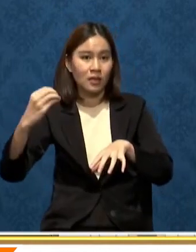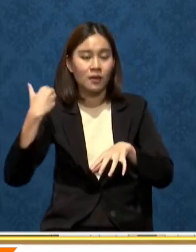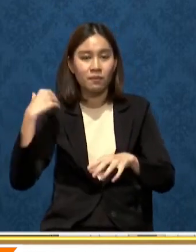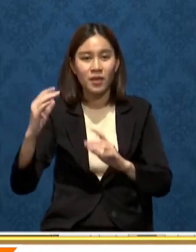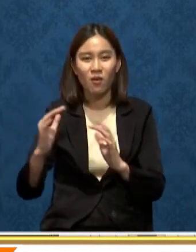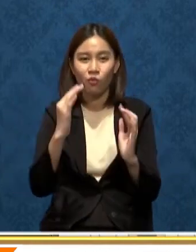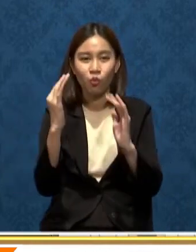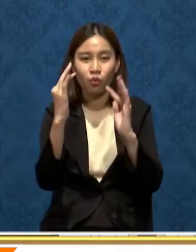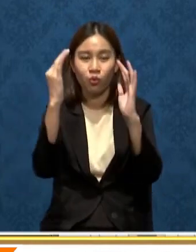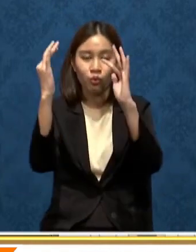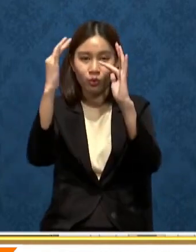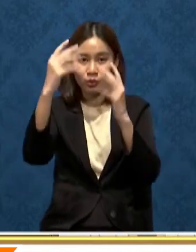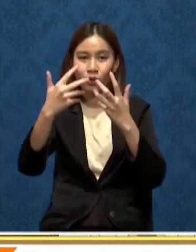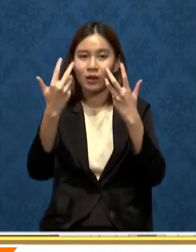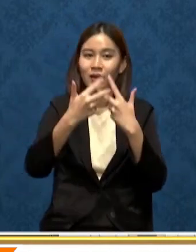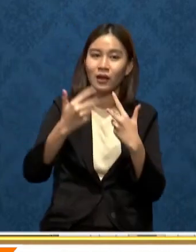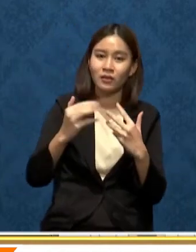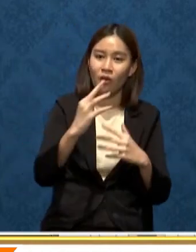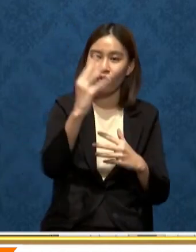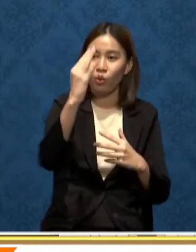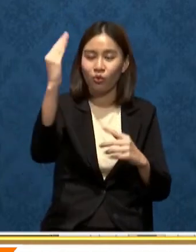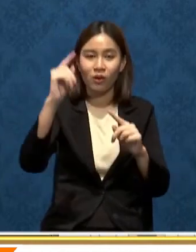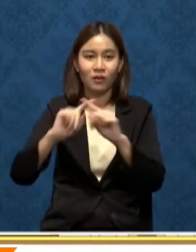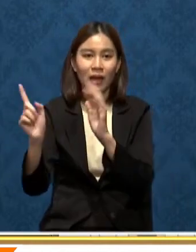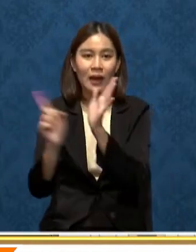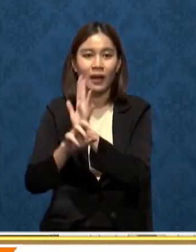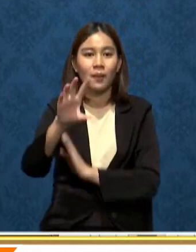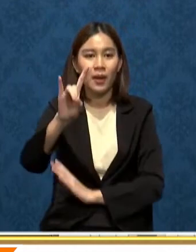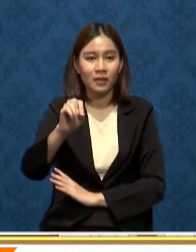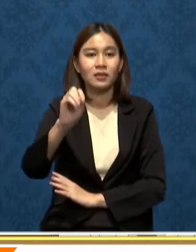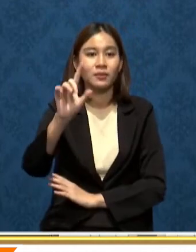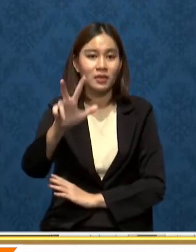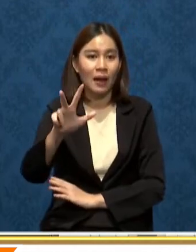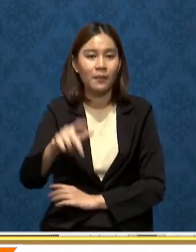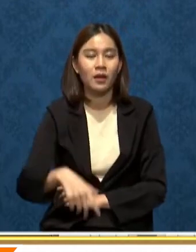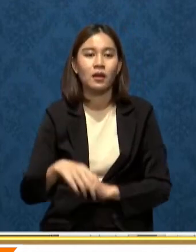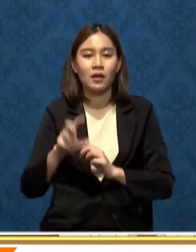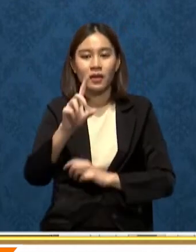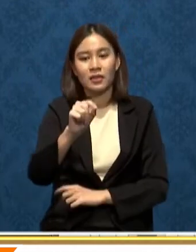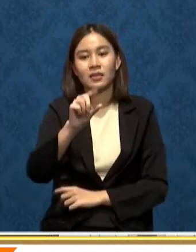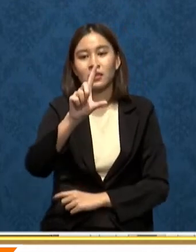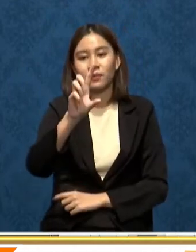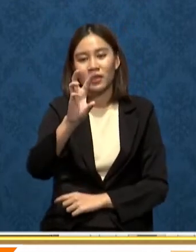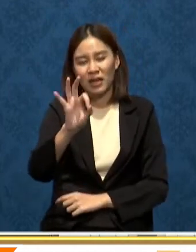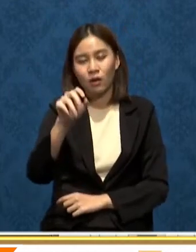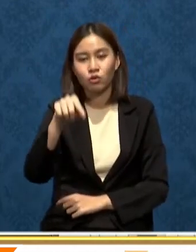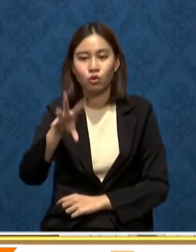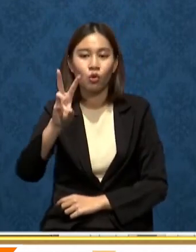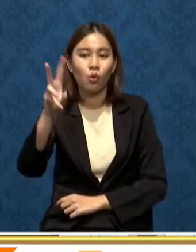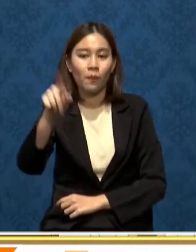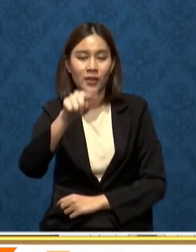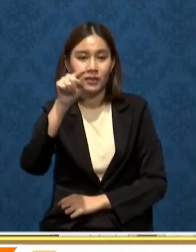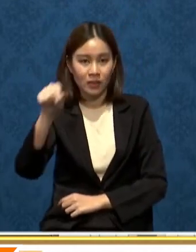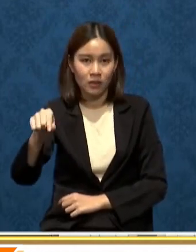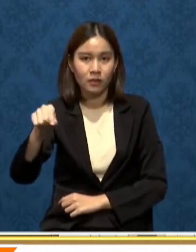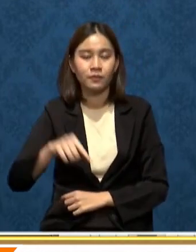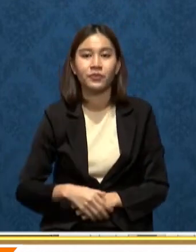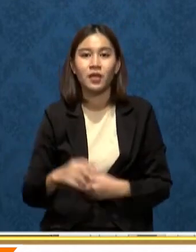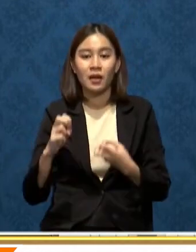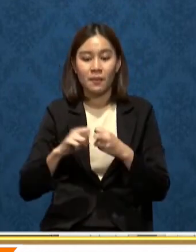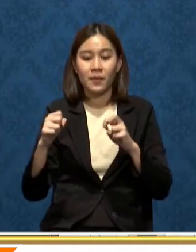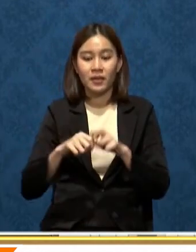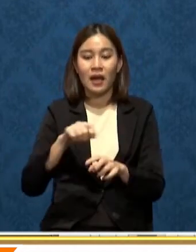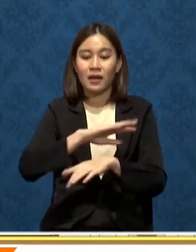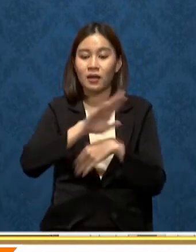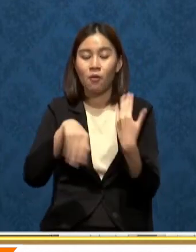อยมล tikและกากอุสาหกรรมปลาไปแล้ว 83 ครั้งคิเป็น 29.6% ของทั้งประเทศปัญหา